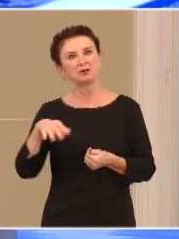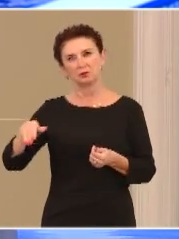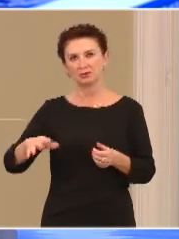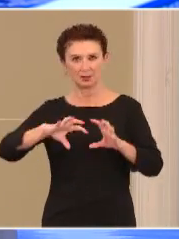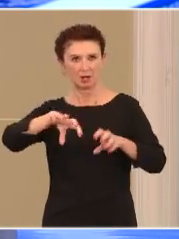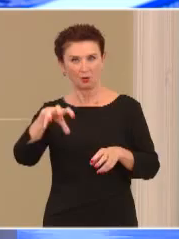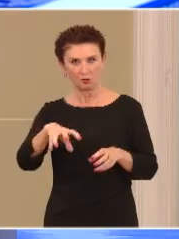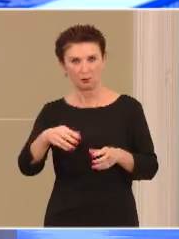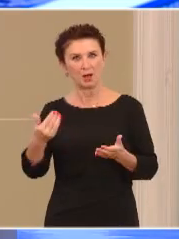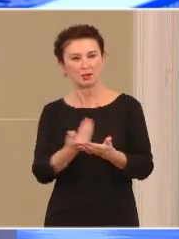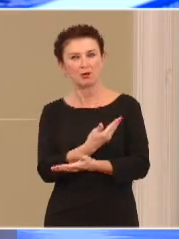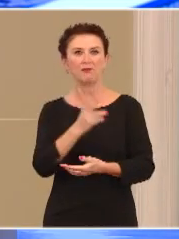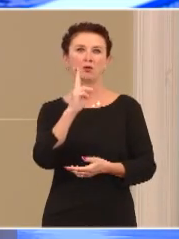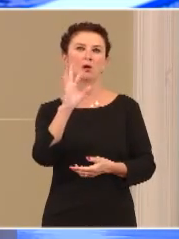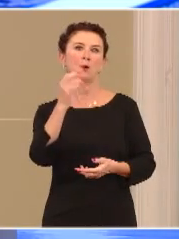kompanię węglową.